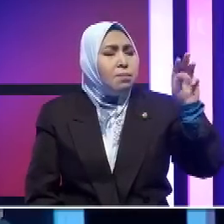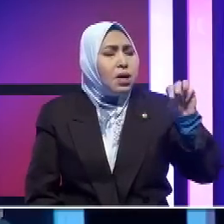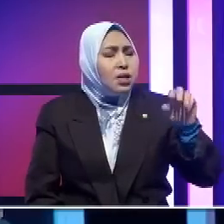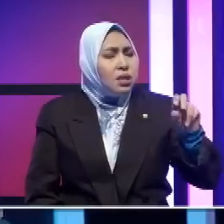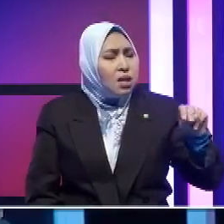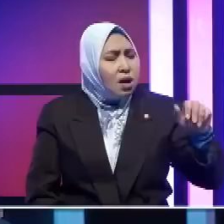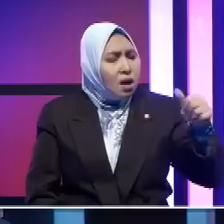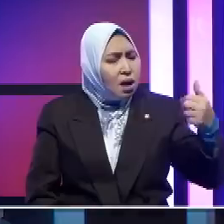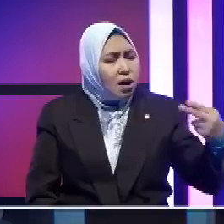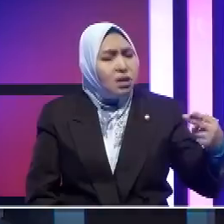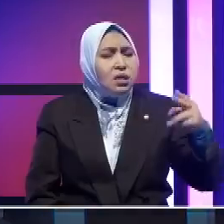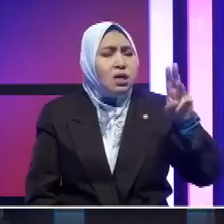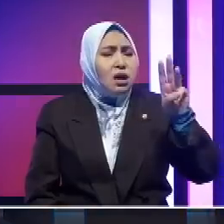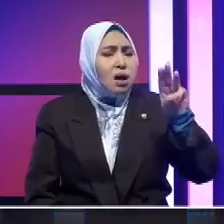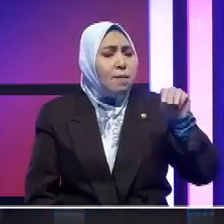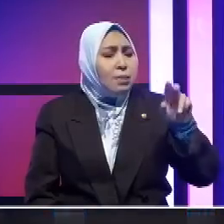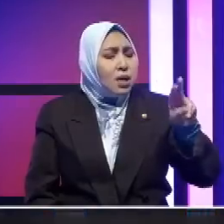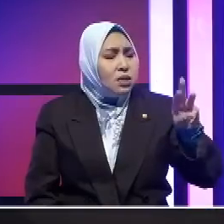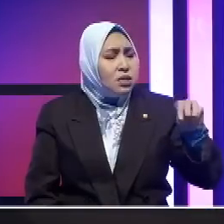منان يا بديع